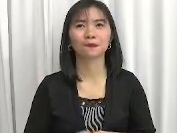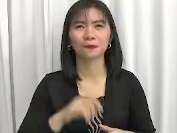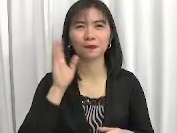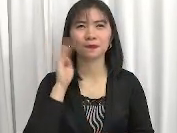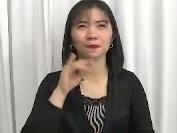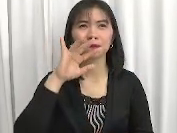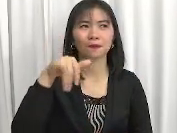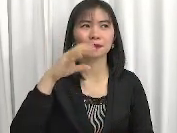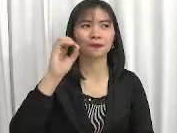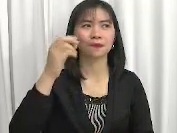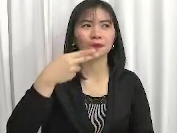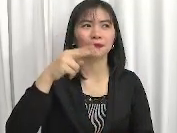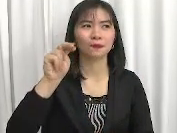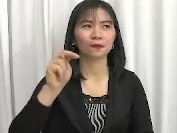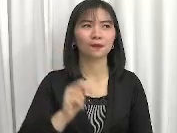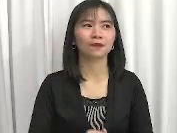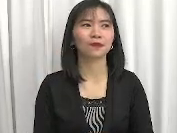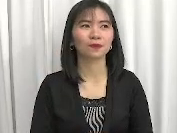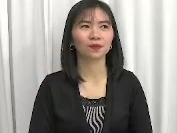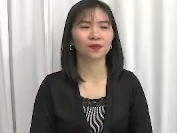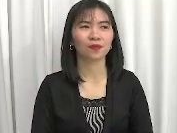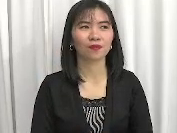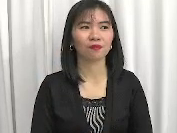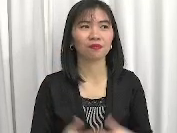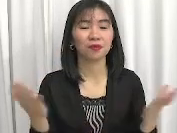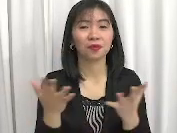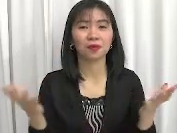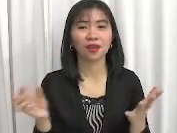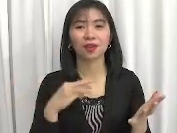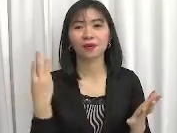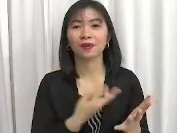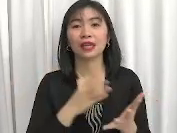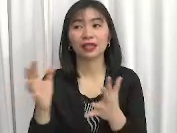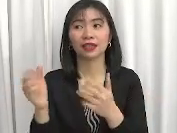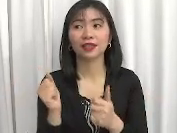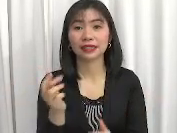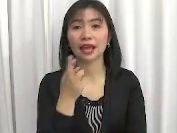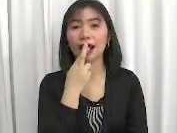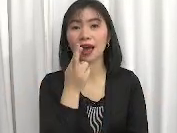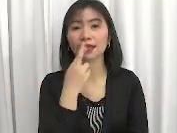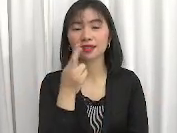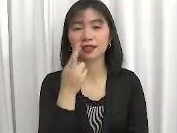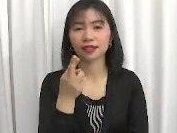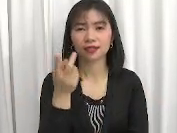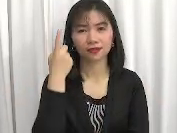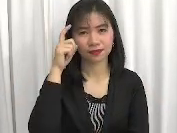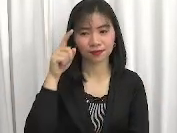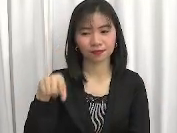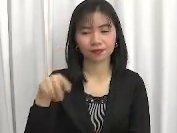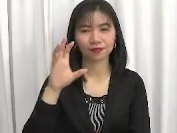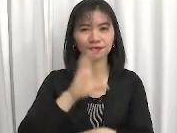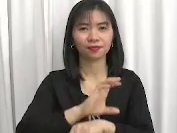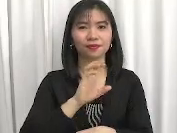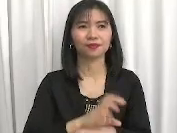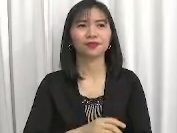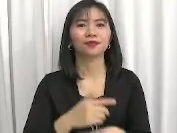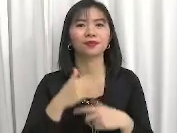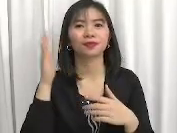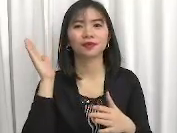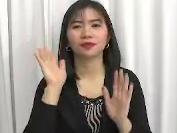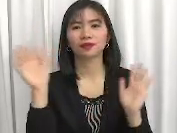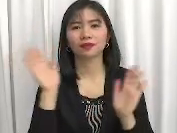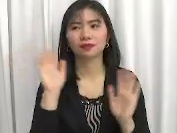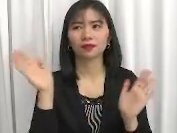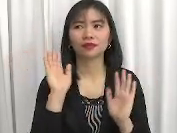yung pinagkukunan natin ng bigas dito sa simbahan. Wow! Mga may kailangan. Brother John, magandang tanghali sa'yo. Tsaka